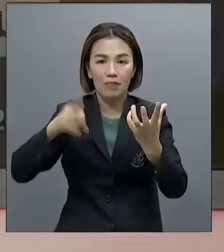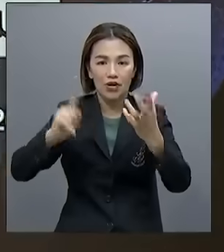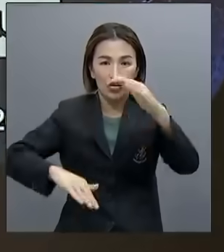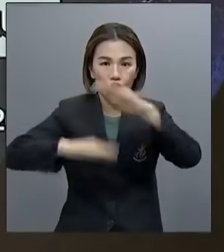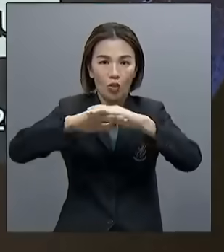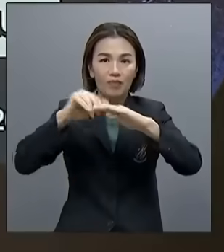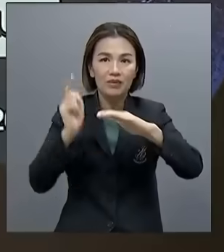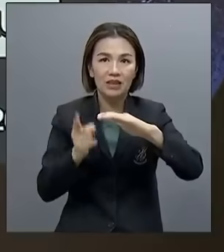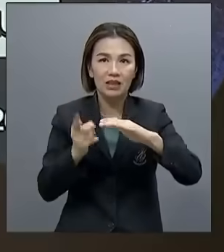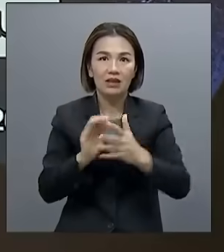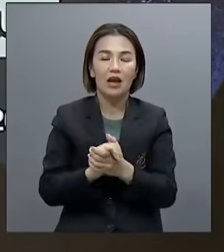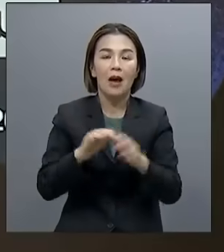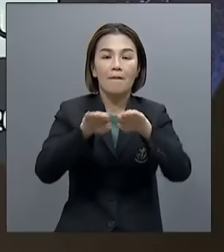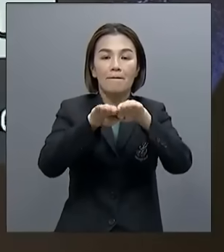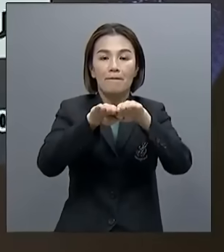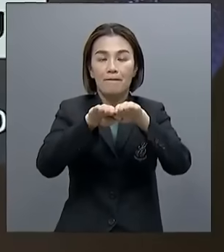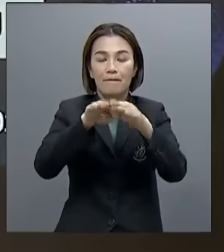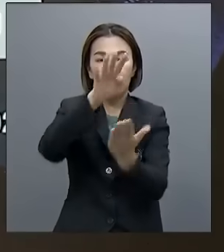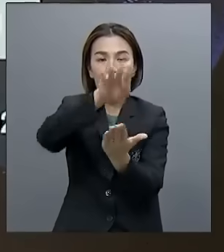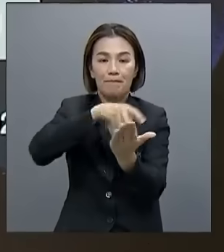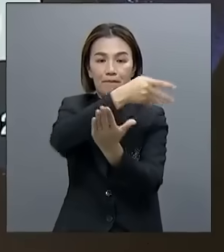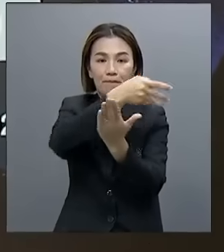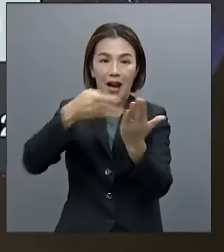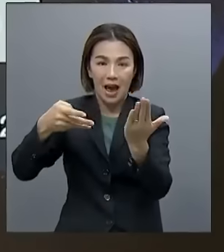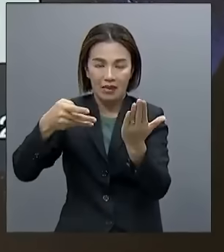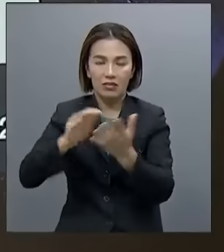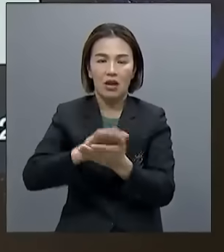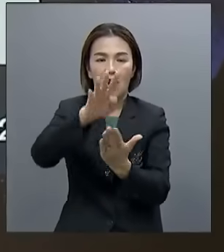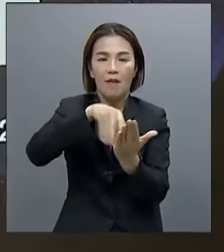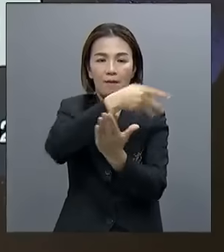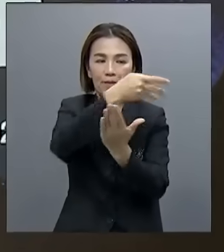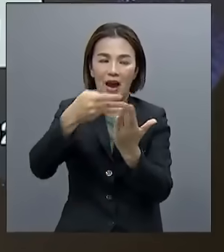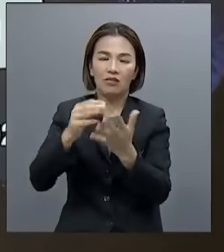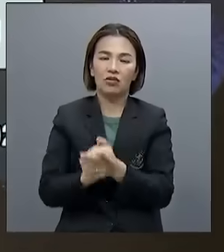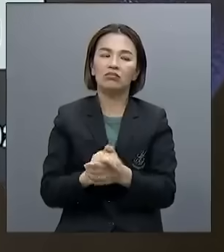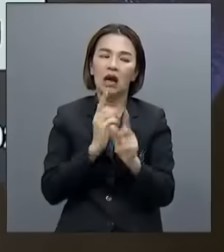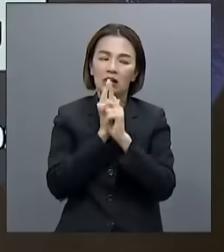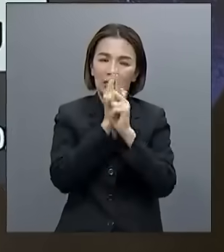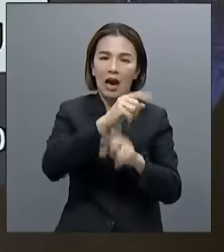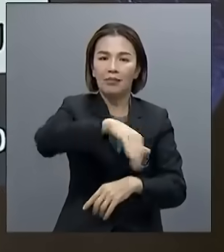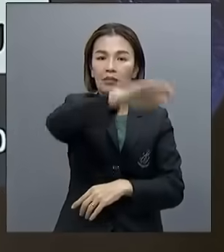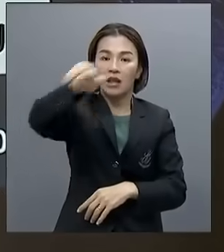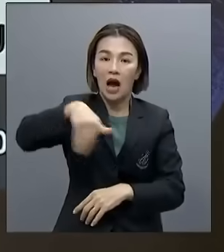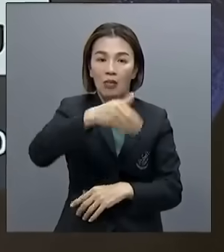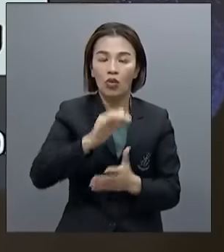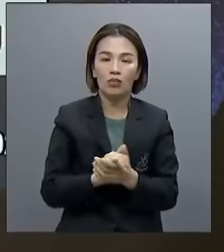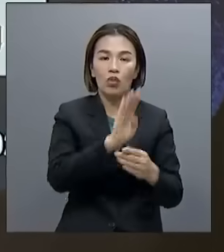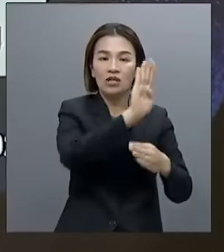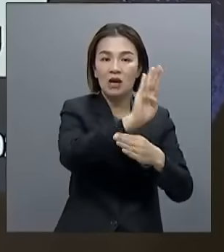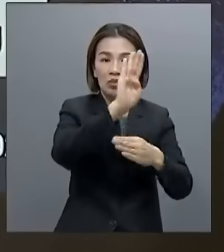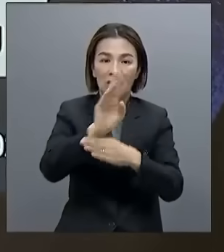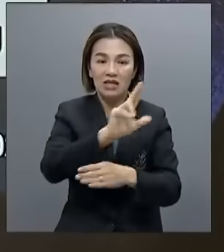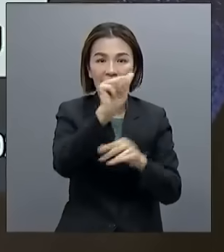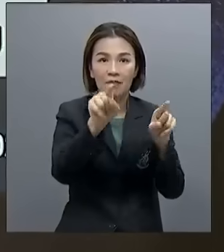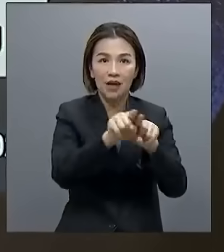การต่างๆเนี่ยจะครอบคลุมผู้ผลิตสมาร์ทโฟนทุกเจ้าค่ะแล้วก็ให้ความสำคัญกับ3อย่างนี้คุณผู้ชมโทรศัพท์ที่ข